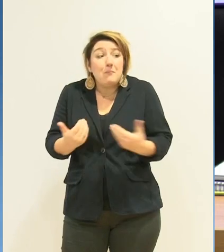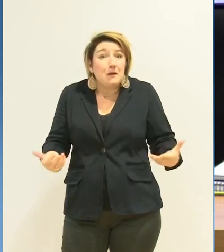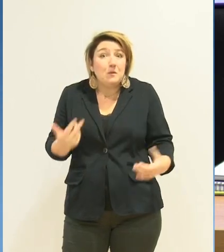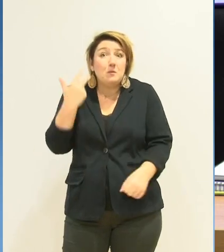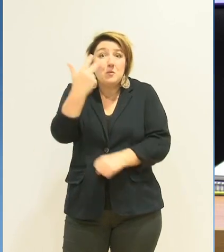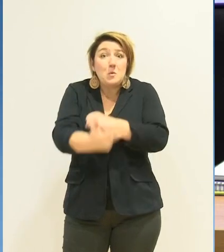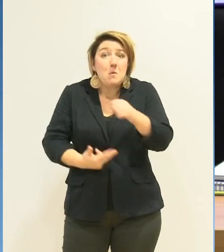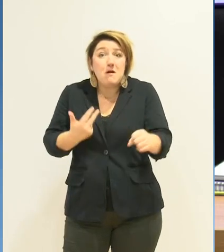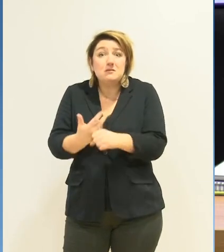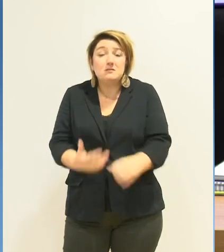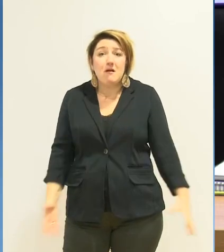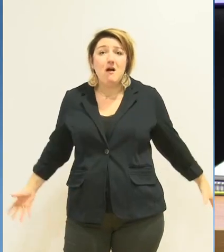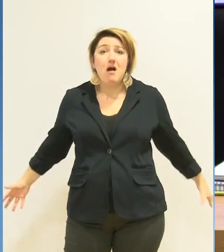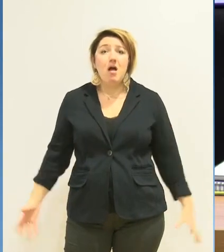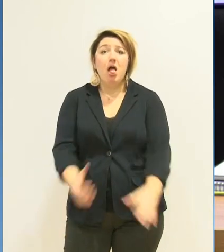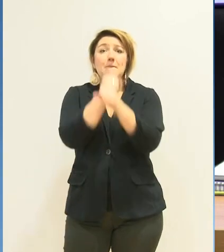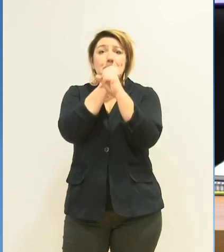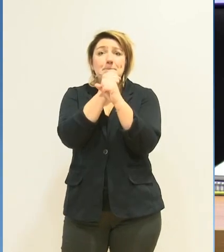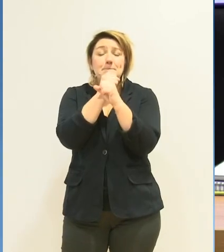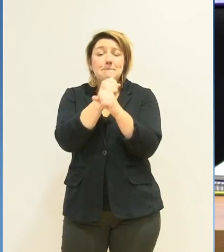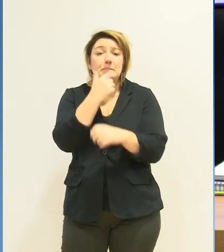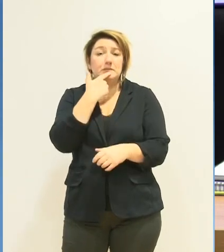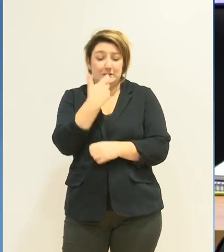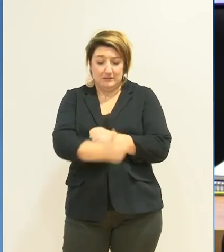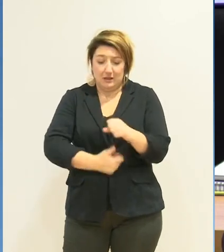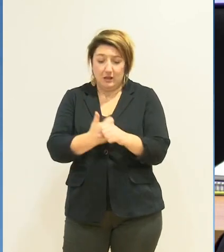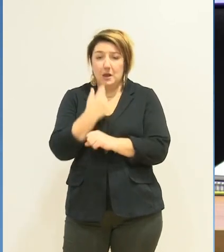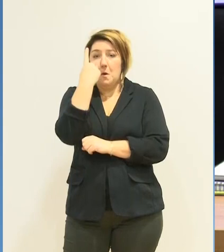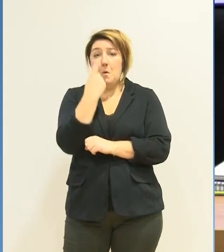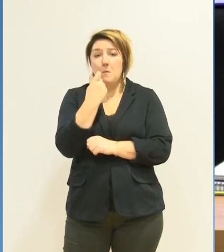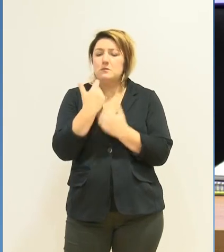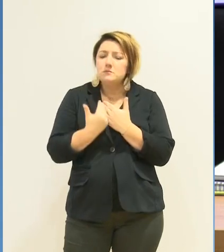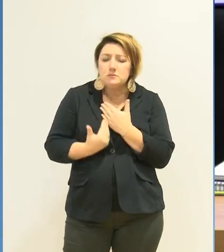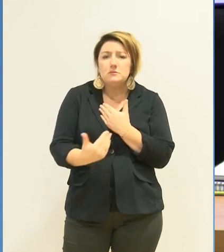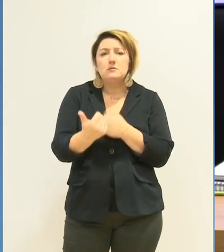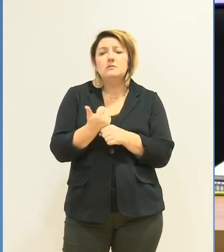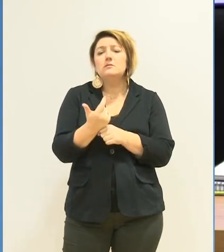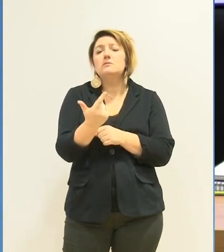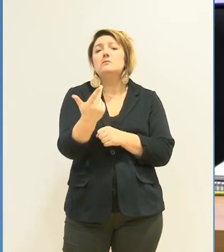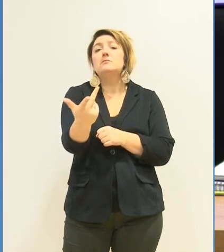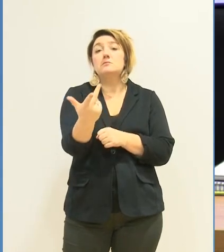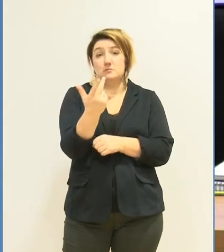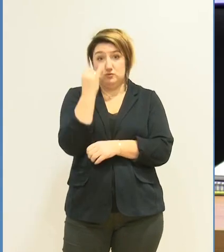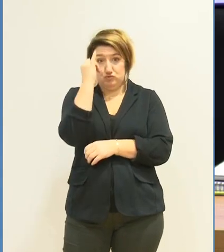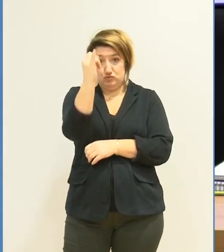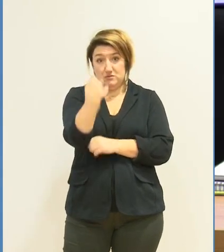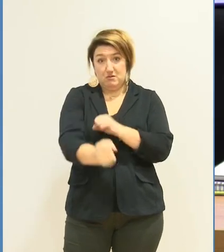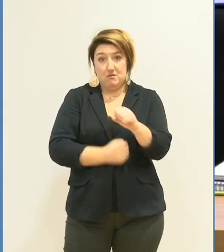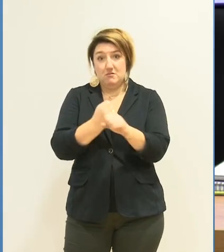à partir de cette année et pour les années à venir jusqu'en 2024